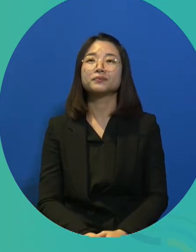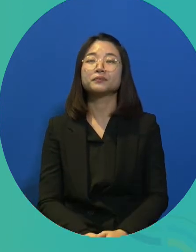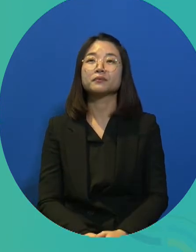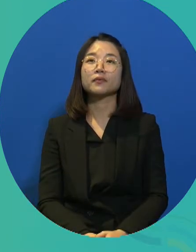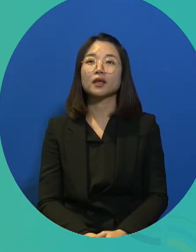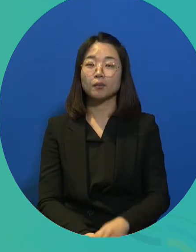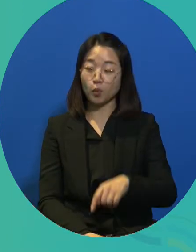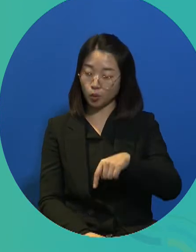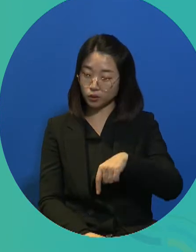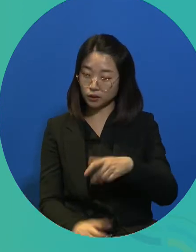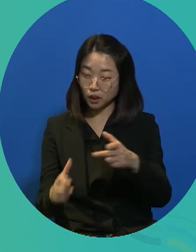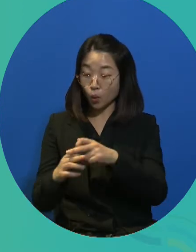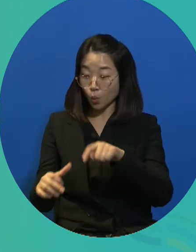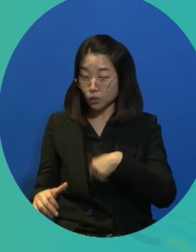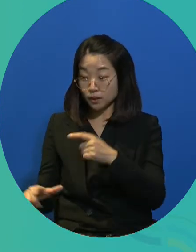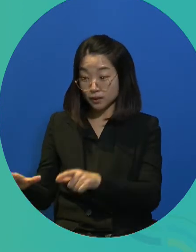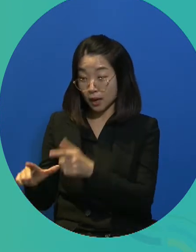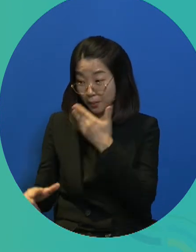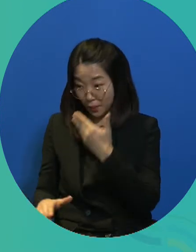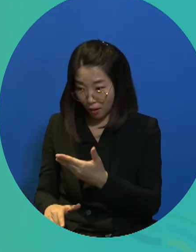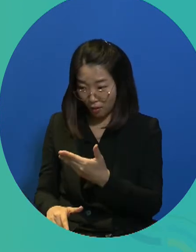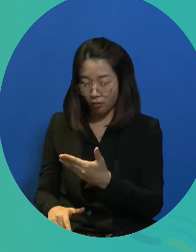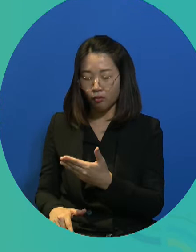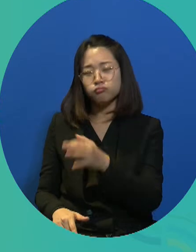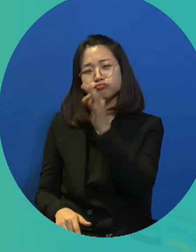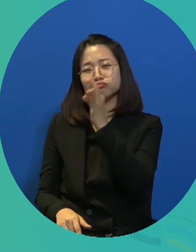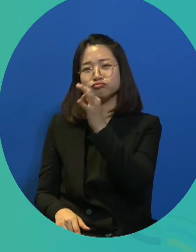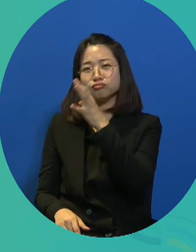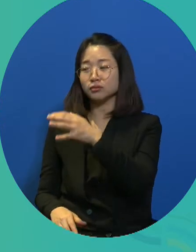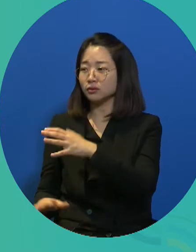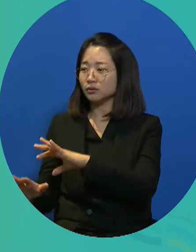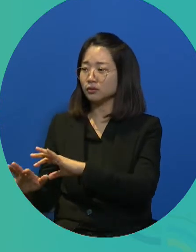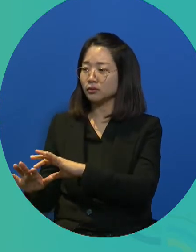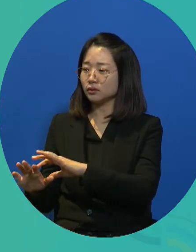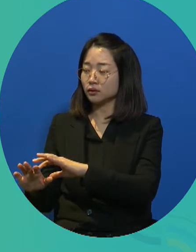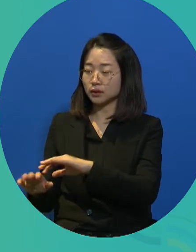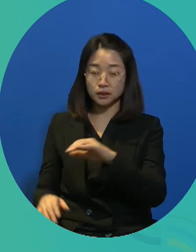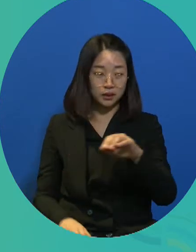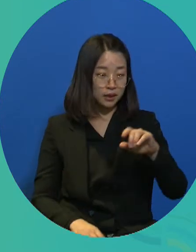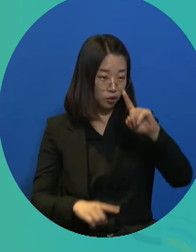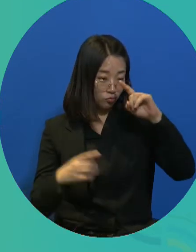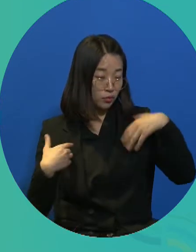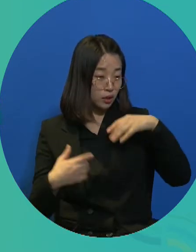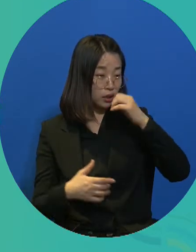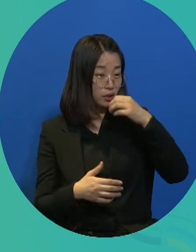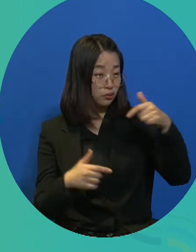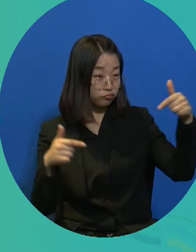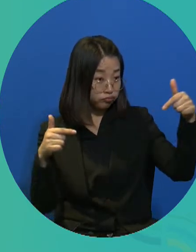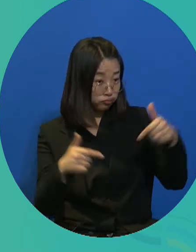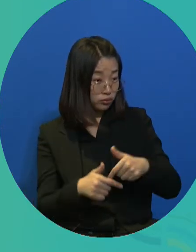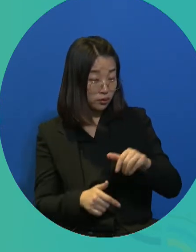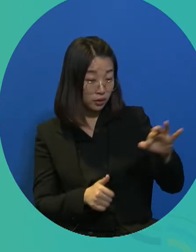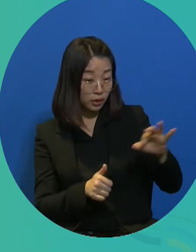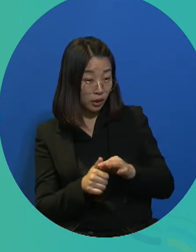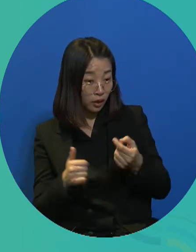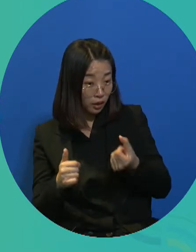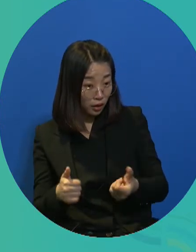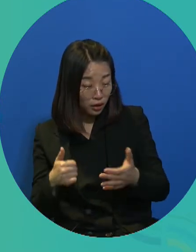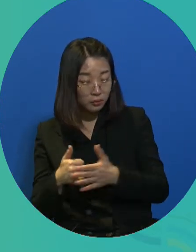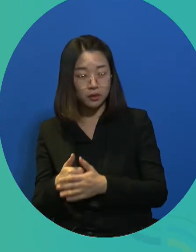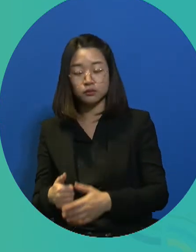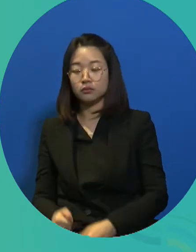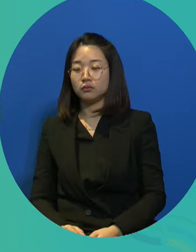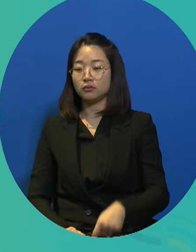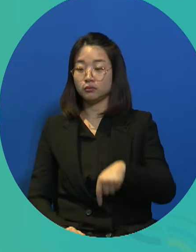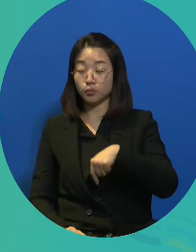자립생활 지원도 계속해서 줄어들고 있습니다. 지자체가 매년 예산을 삭감하고 있기 때문에 그렇습니다. 많은